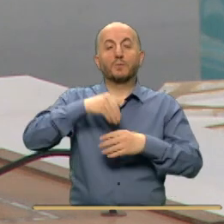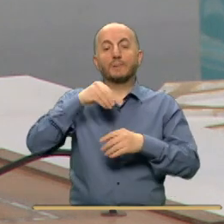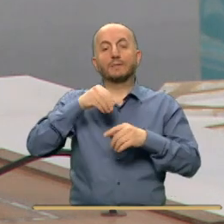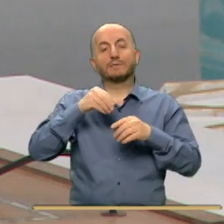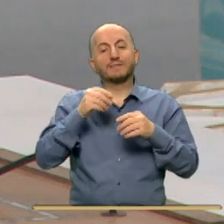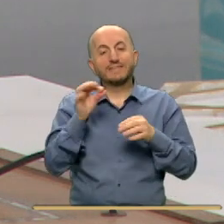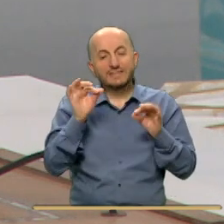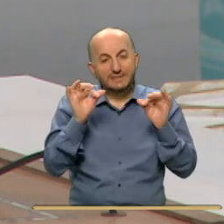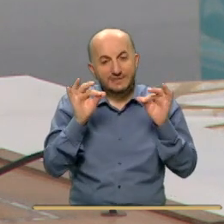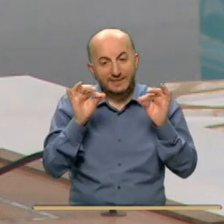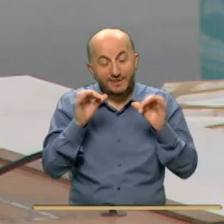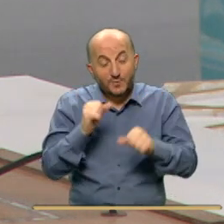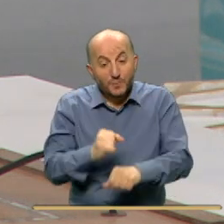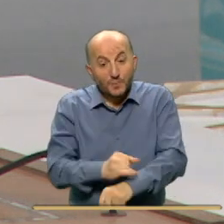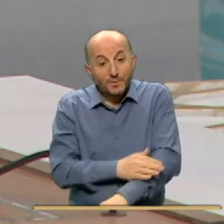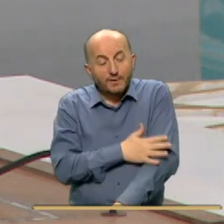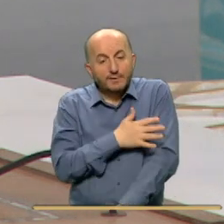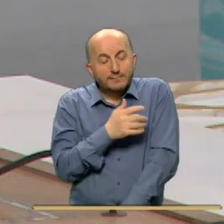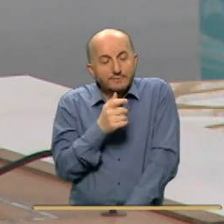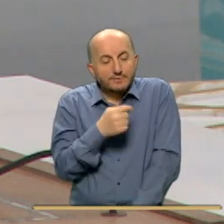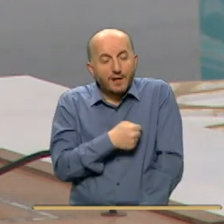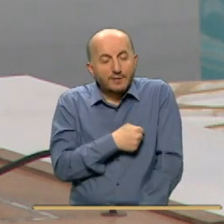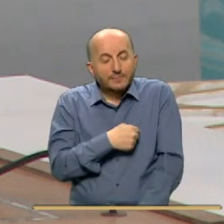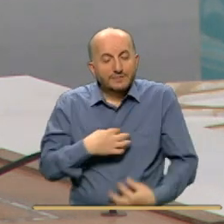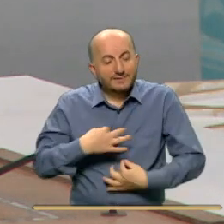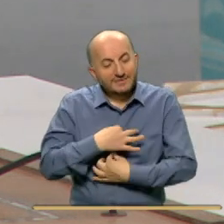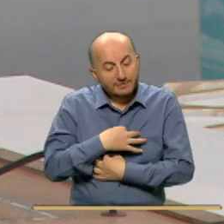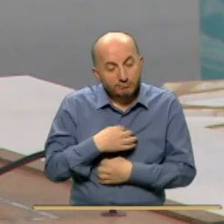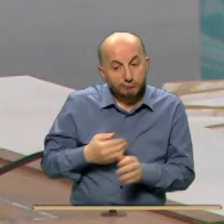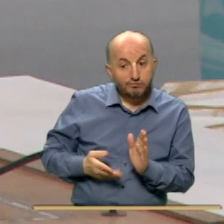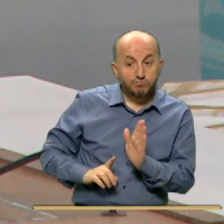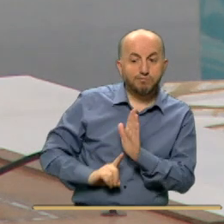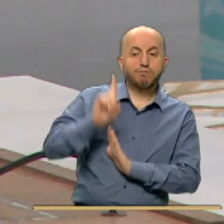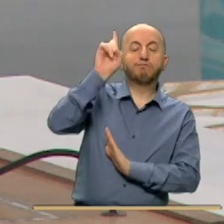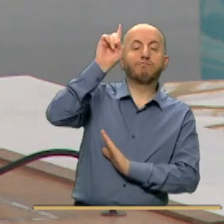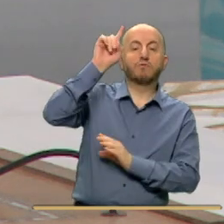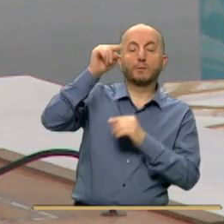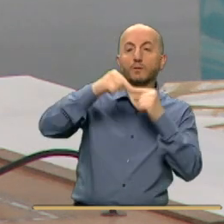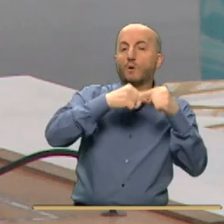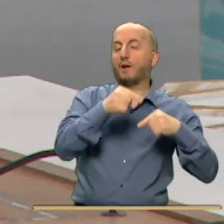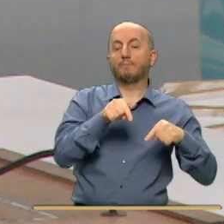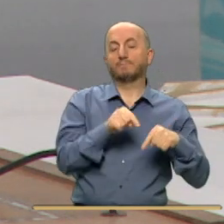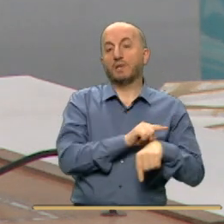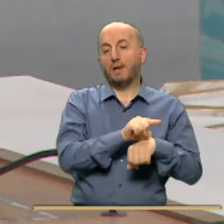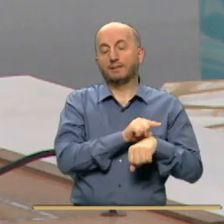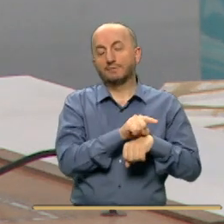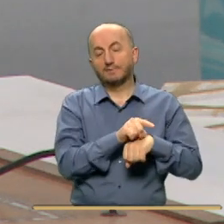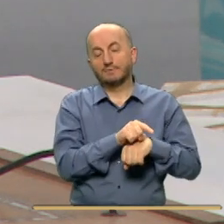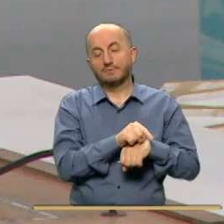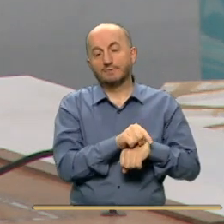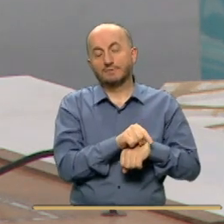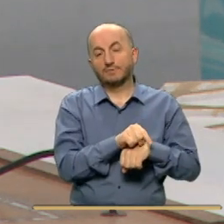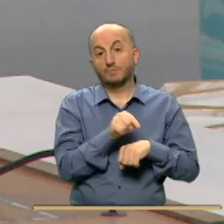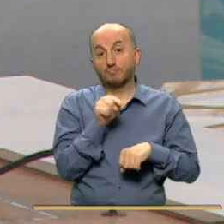duyguların hassaslaştığı, kalp dikkatinin, nezaketin zirve yaptığı bir dönemdir. Çünkü